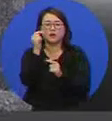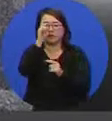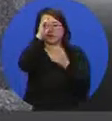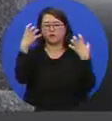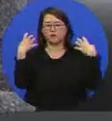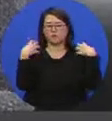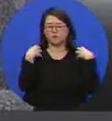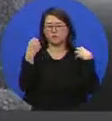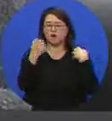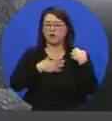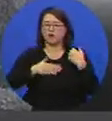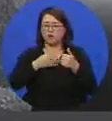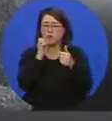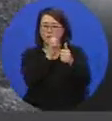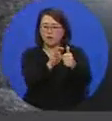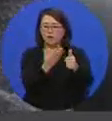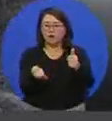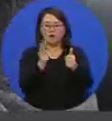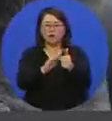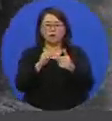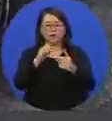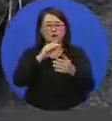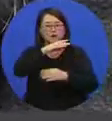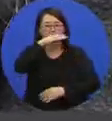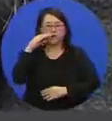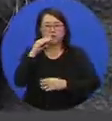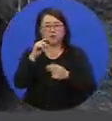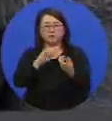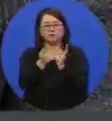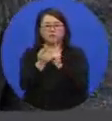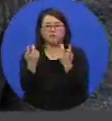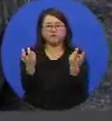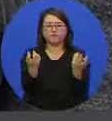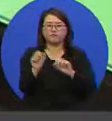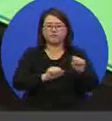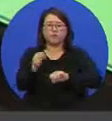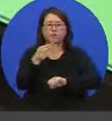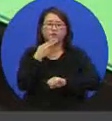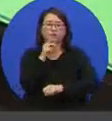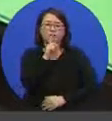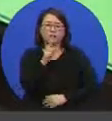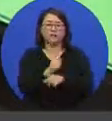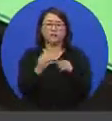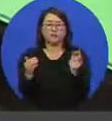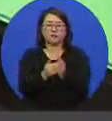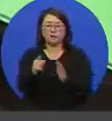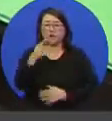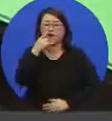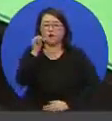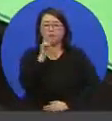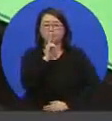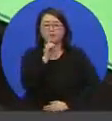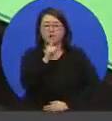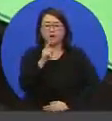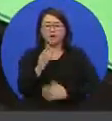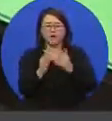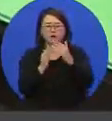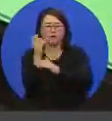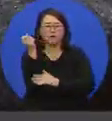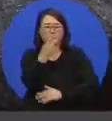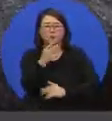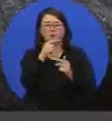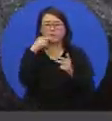주일 대서관에 알렸지만 제대로 조치가 이루어진 게 없다고 주장했습니다. 전부 일본 전 씨 어머니는 더 큰 피해가